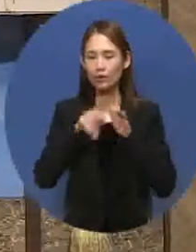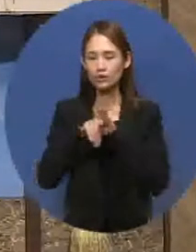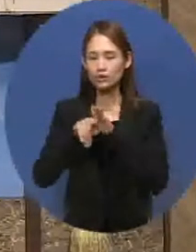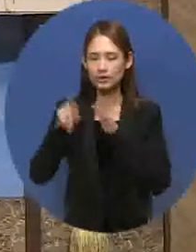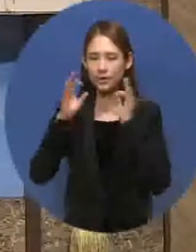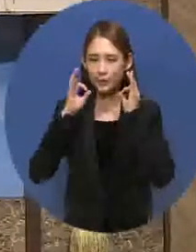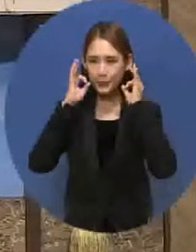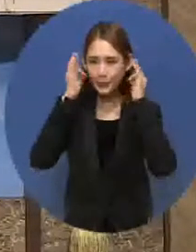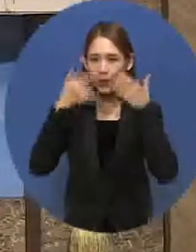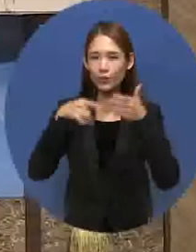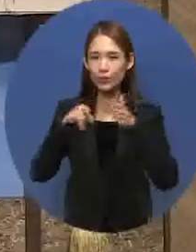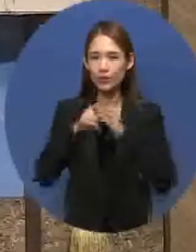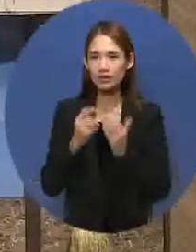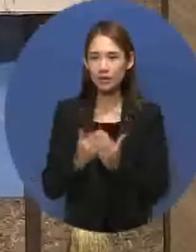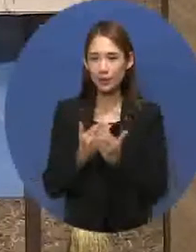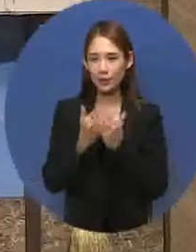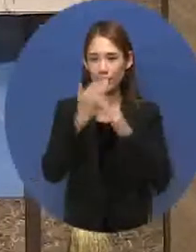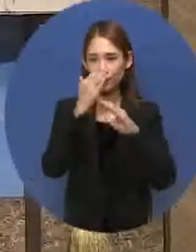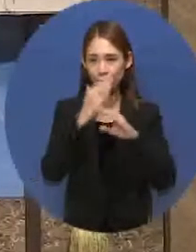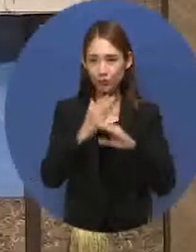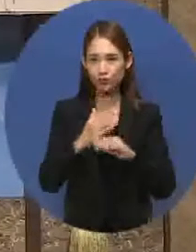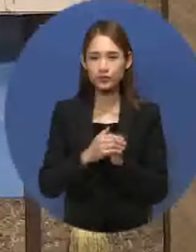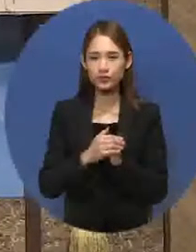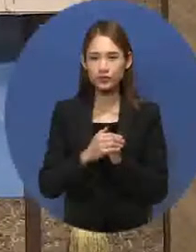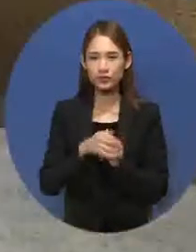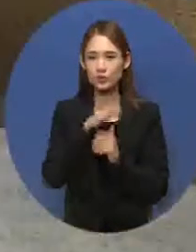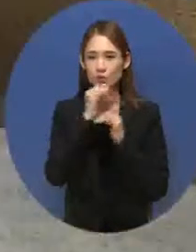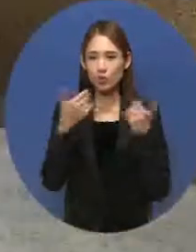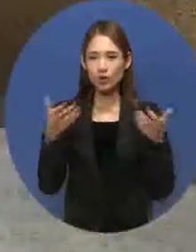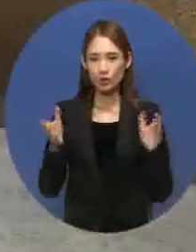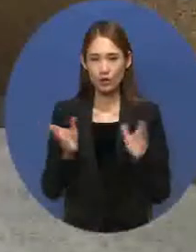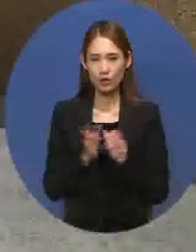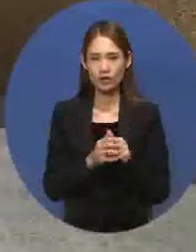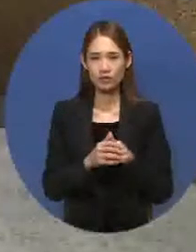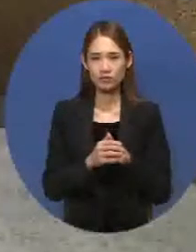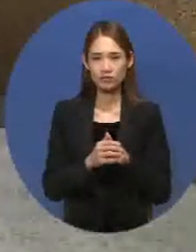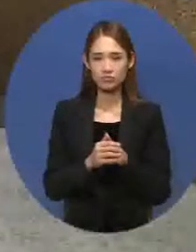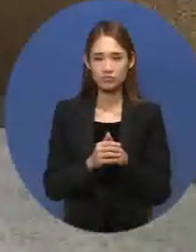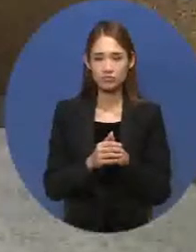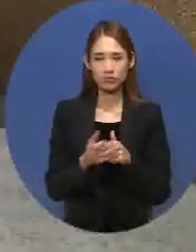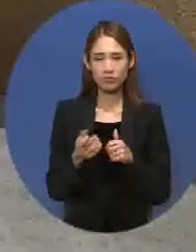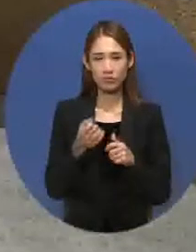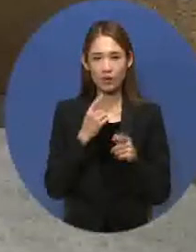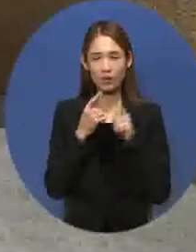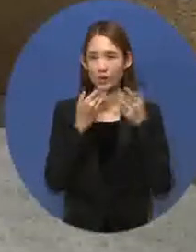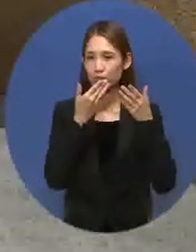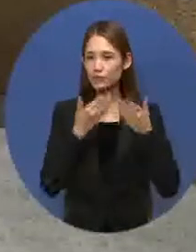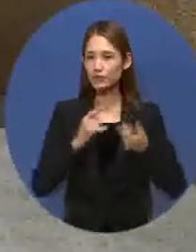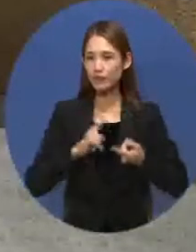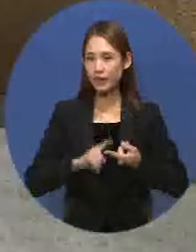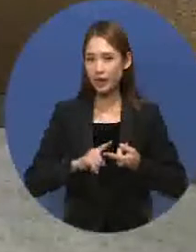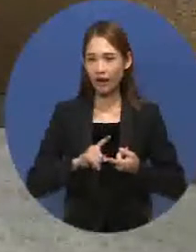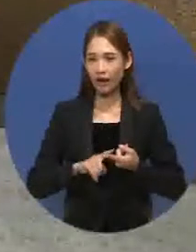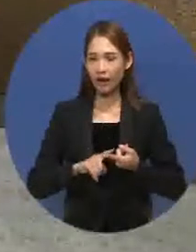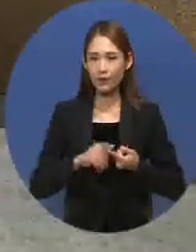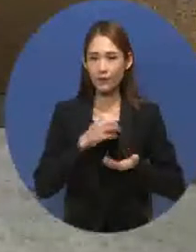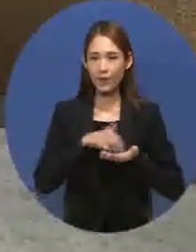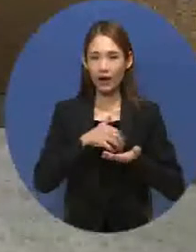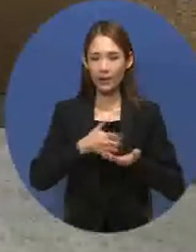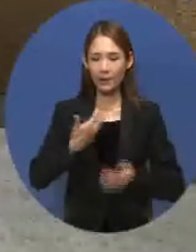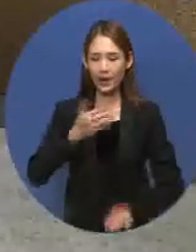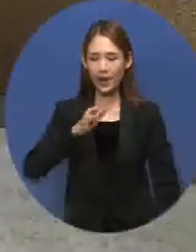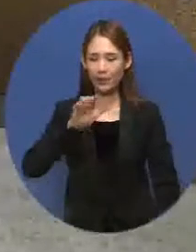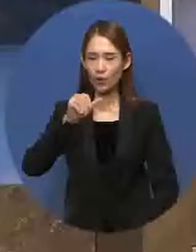노력하는 단체가 바로 대한노인회입니다. 예, 그러니까 어떻게 보면은 말씀하신 것처럼 이 850만